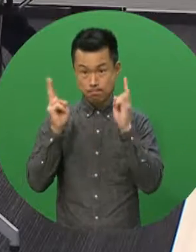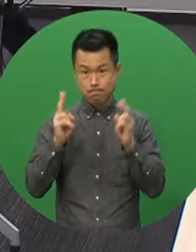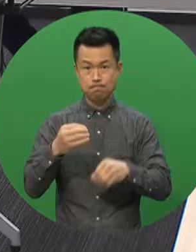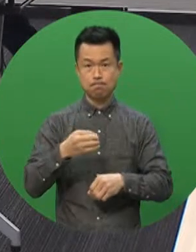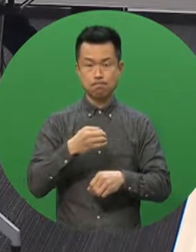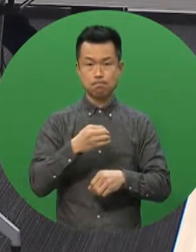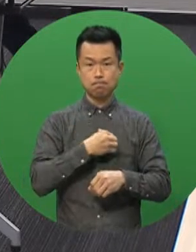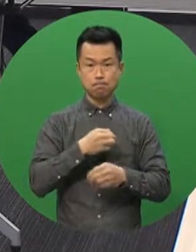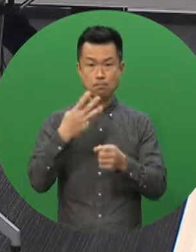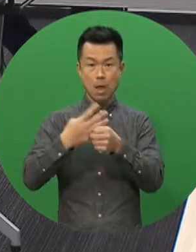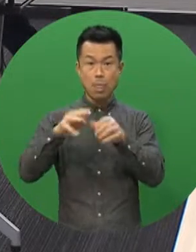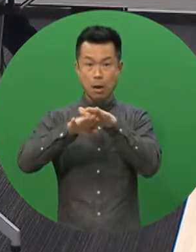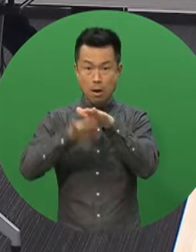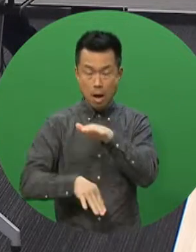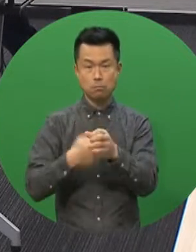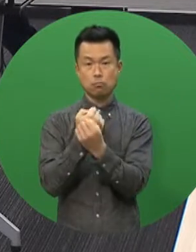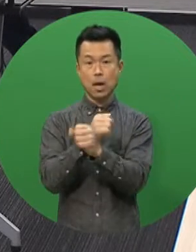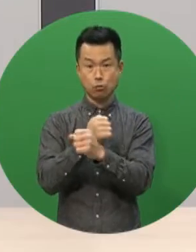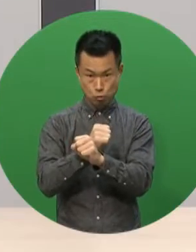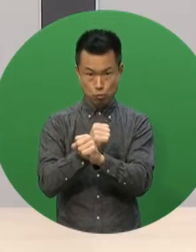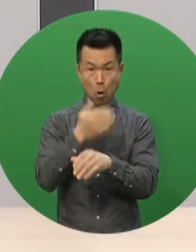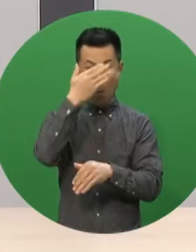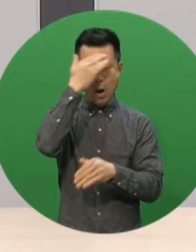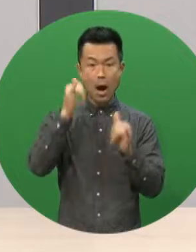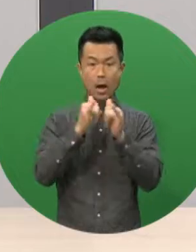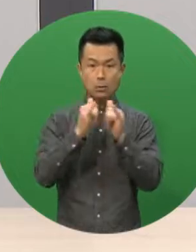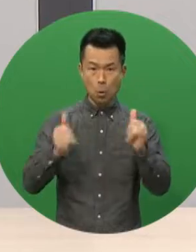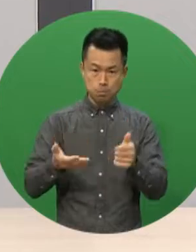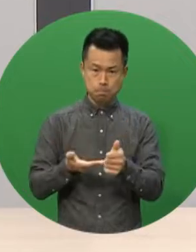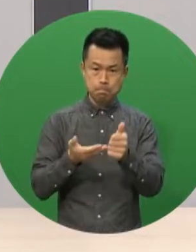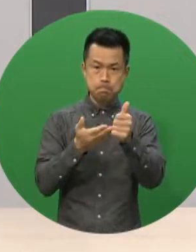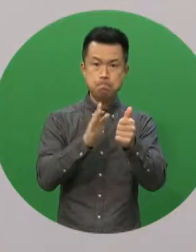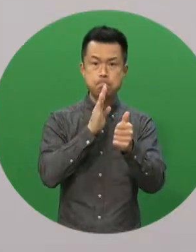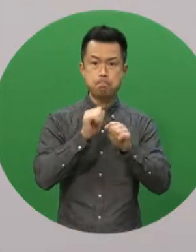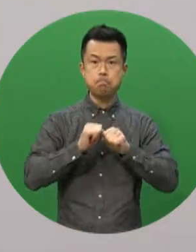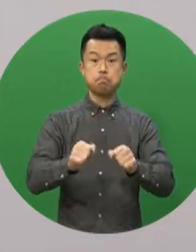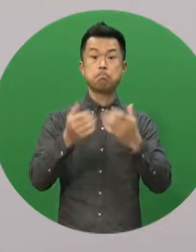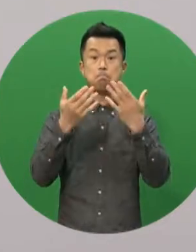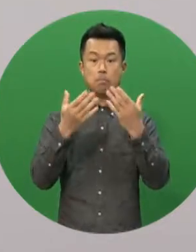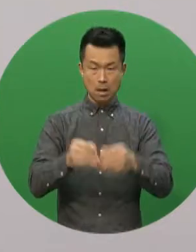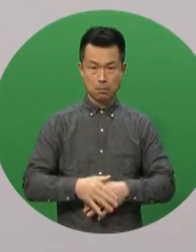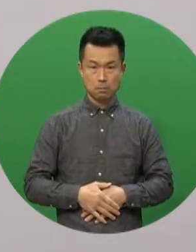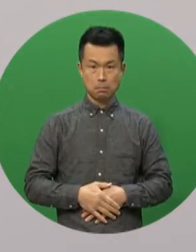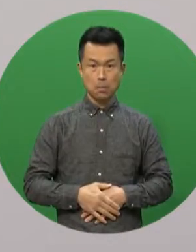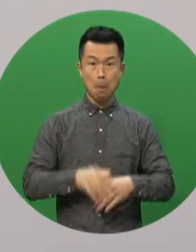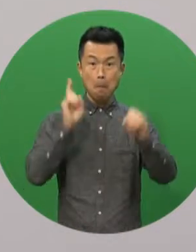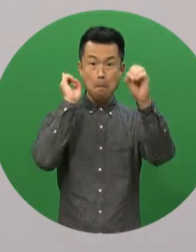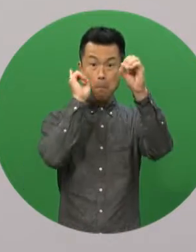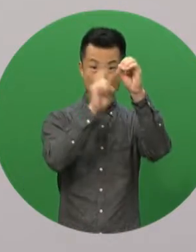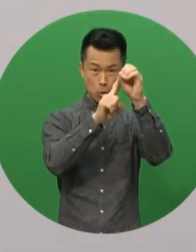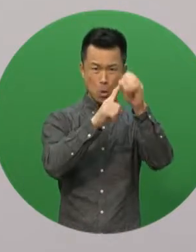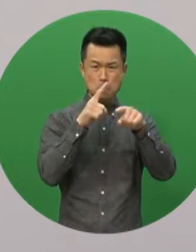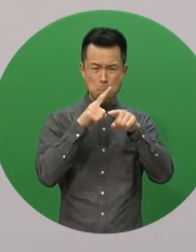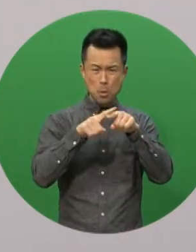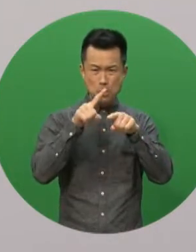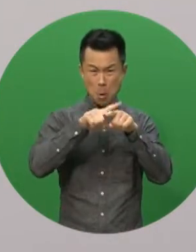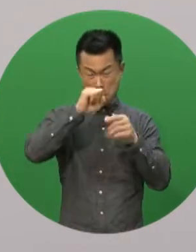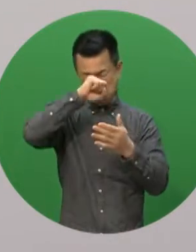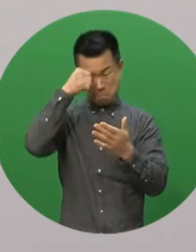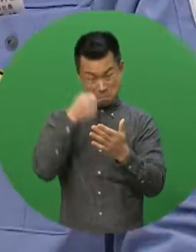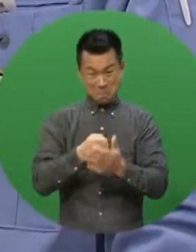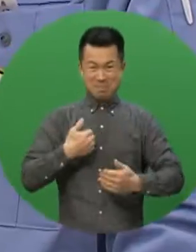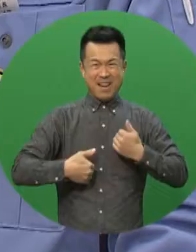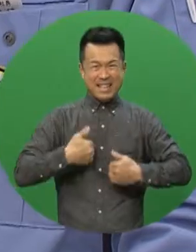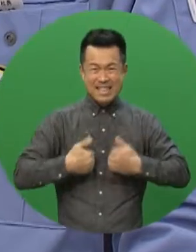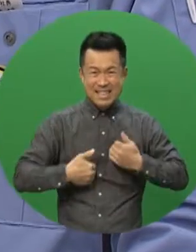修、交流塾による若手の育成などを実現させています。 小さな目標でもですね、一つ達成した時に喜び